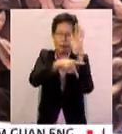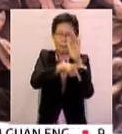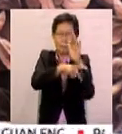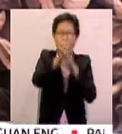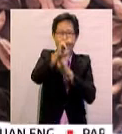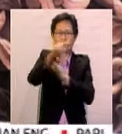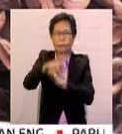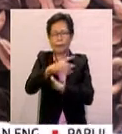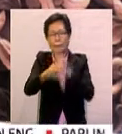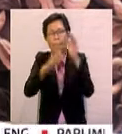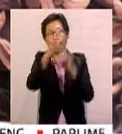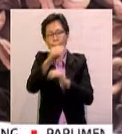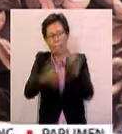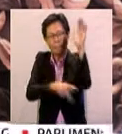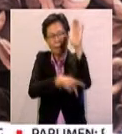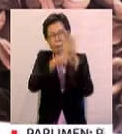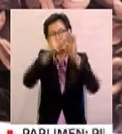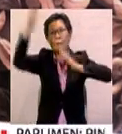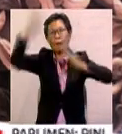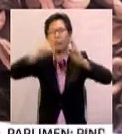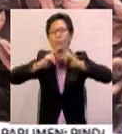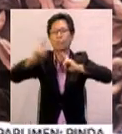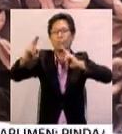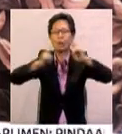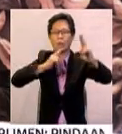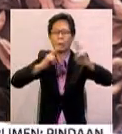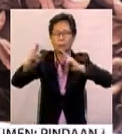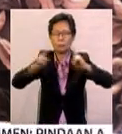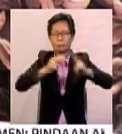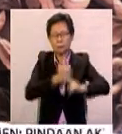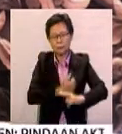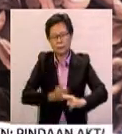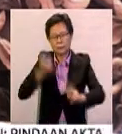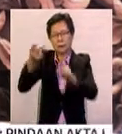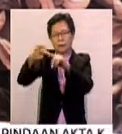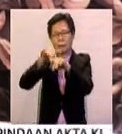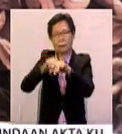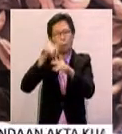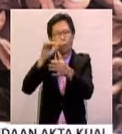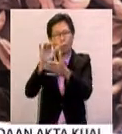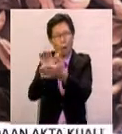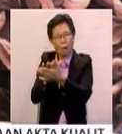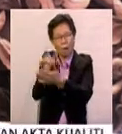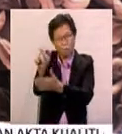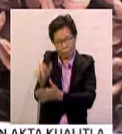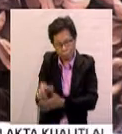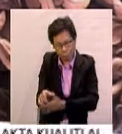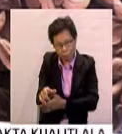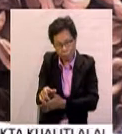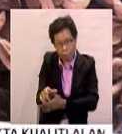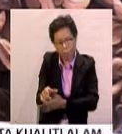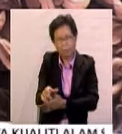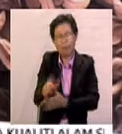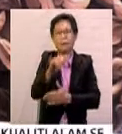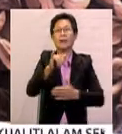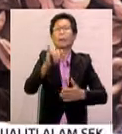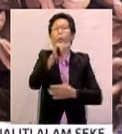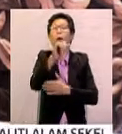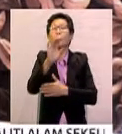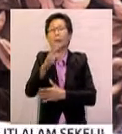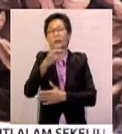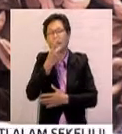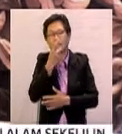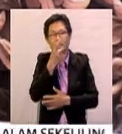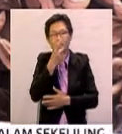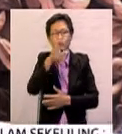Parlimen Malaysia merakamkan ucapan takziah kepada isteri mendiang yang berbahagia Dating Chong